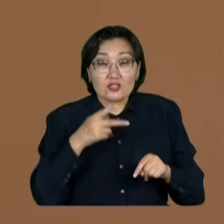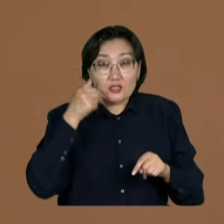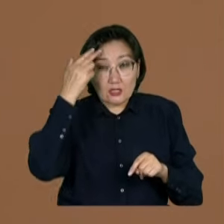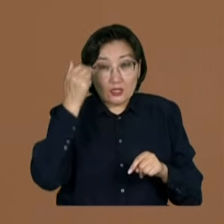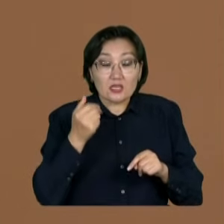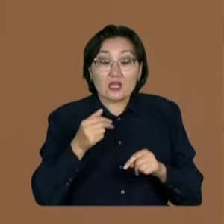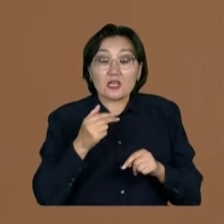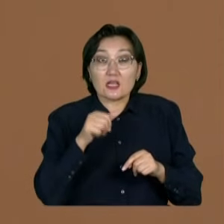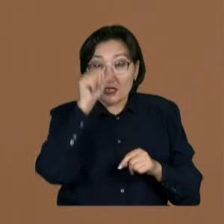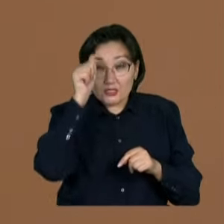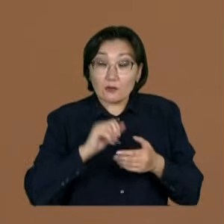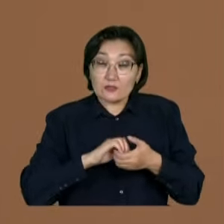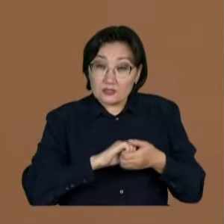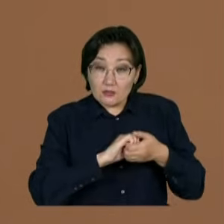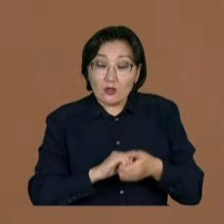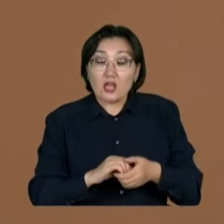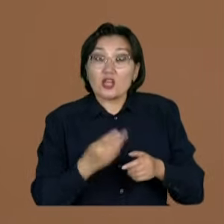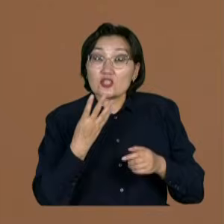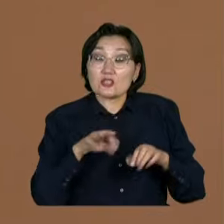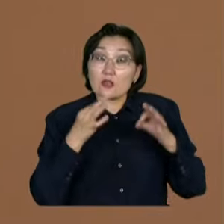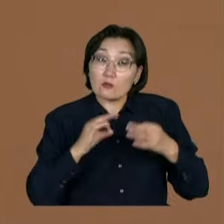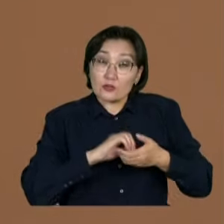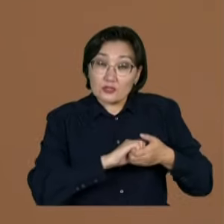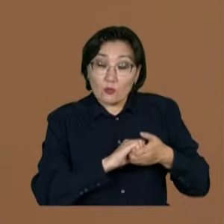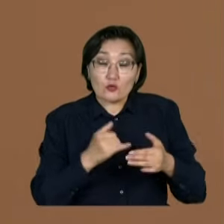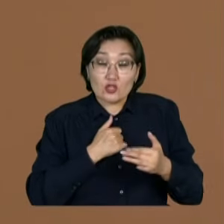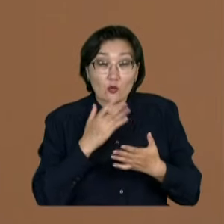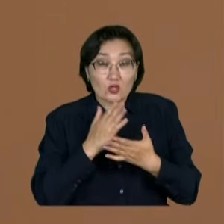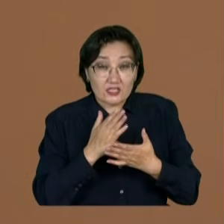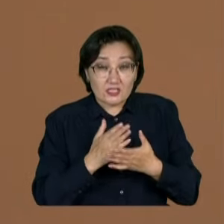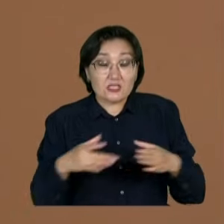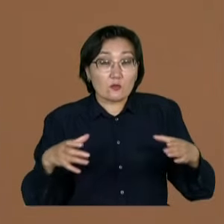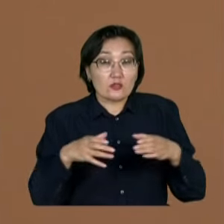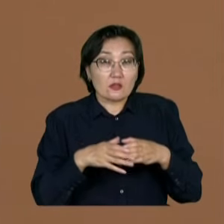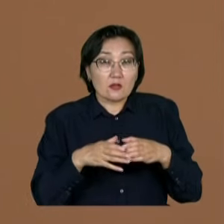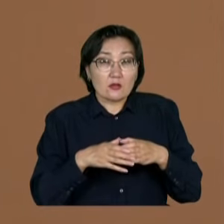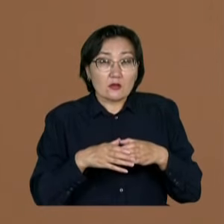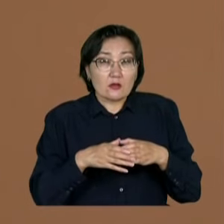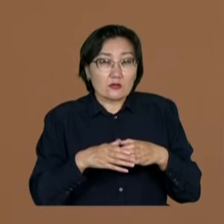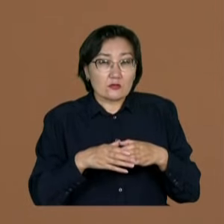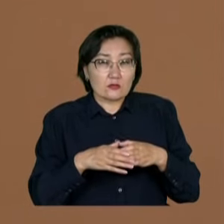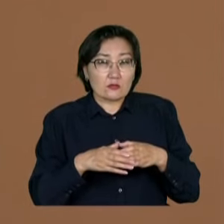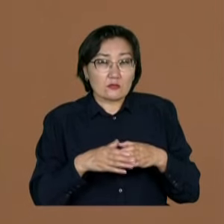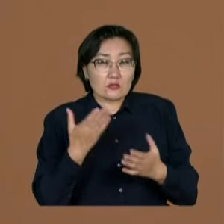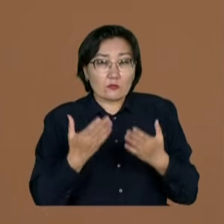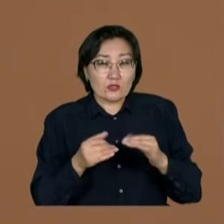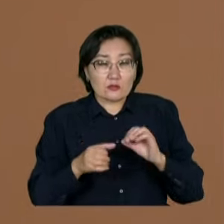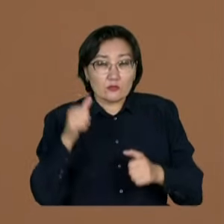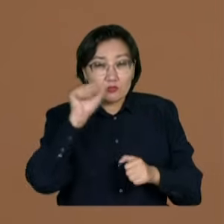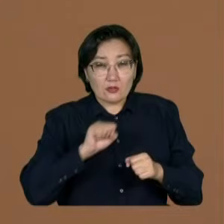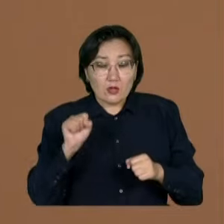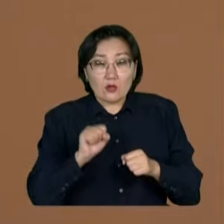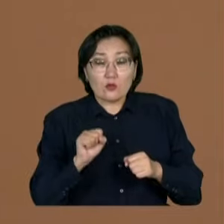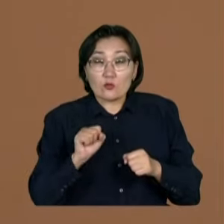борьбе. Также у нас есть определенные позиции с пулевиками нашими. Если вы помните, на азиатских играх в